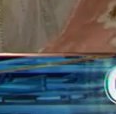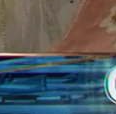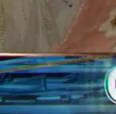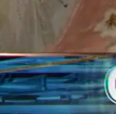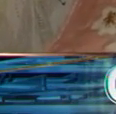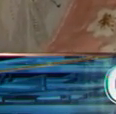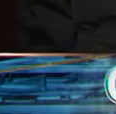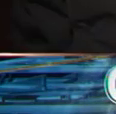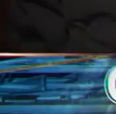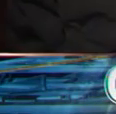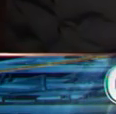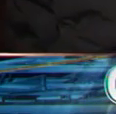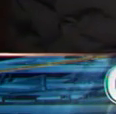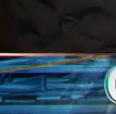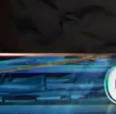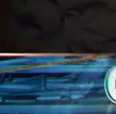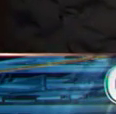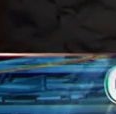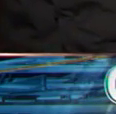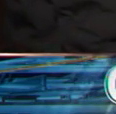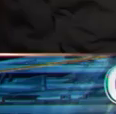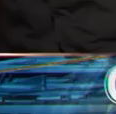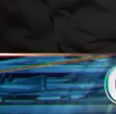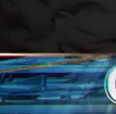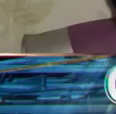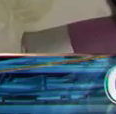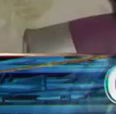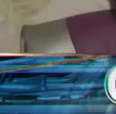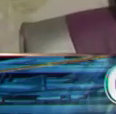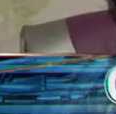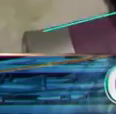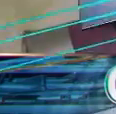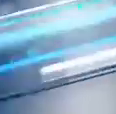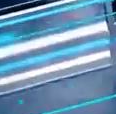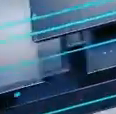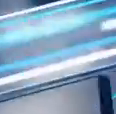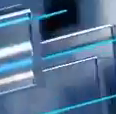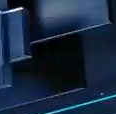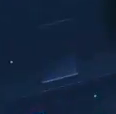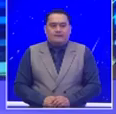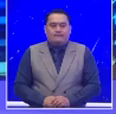Оставайтесь дома. Куда обратиться людям из группы риска, если вам нужны лекарства и продукты?